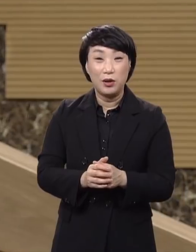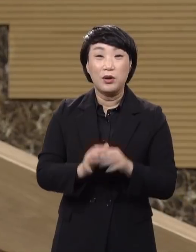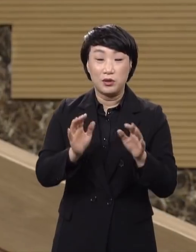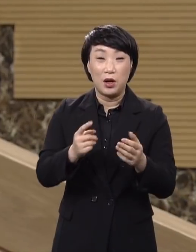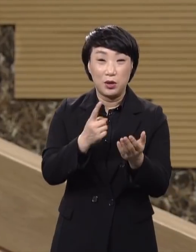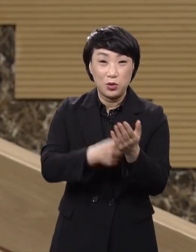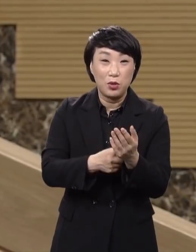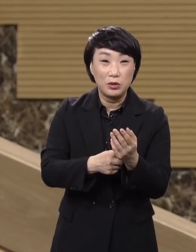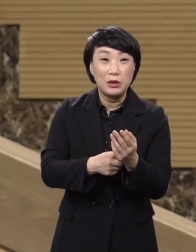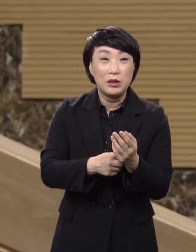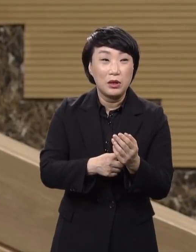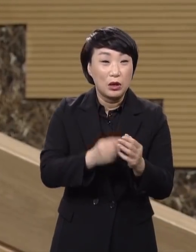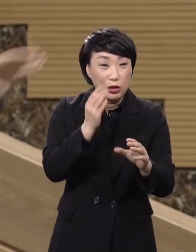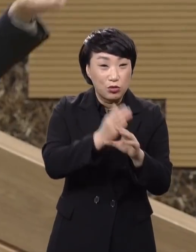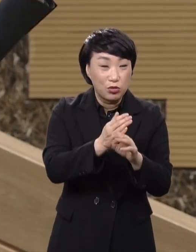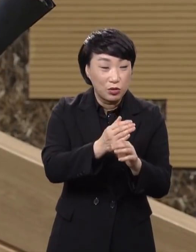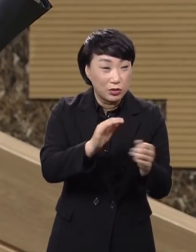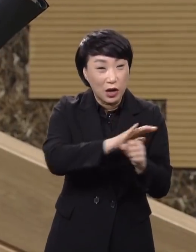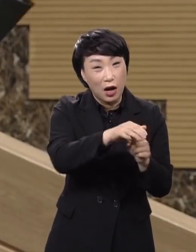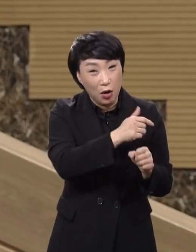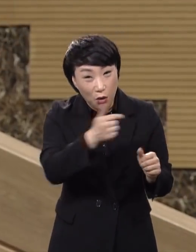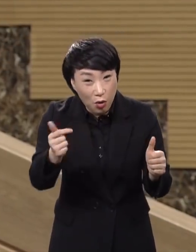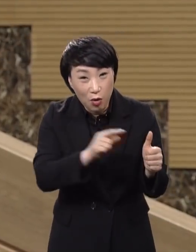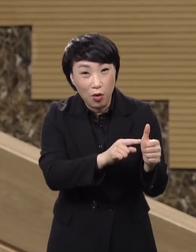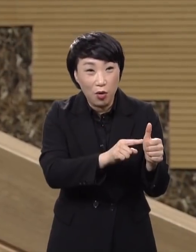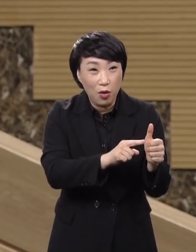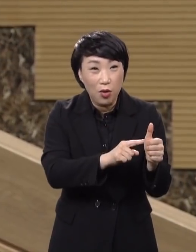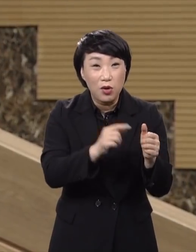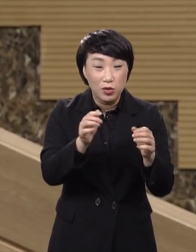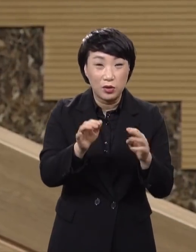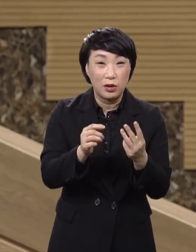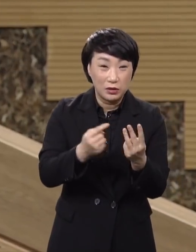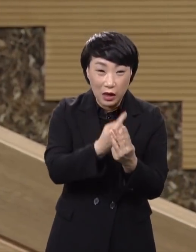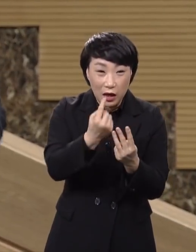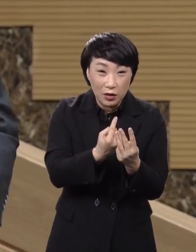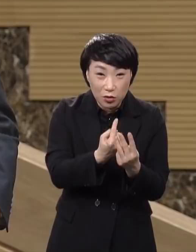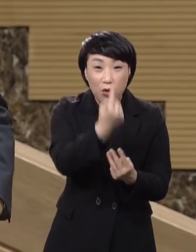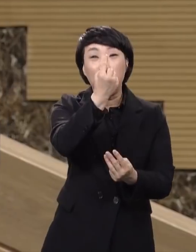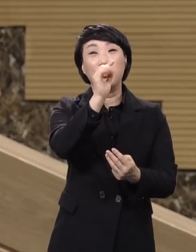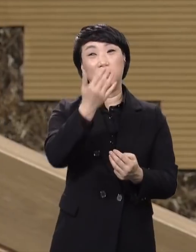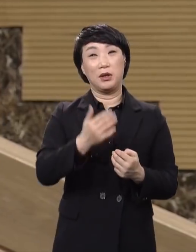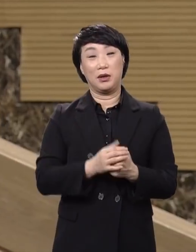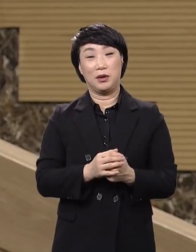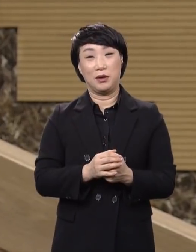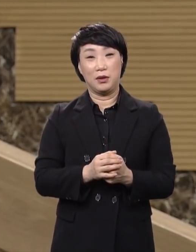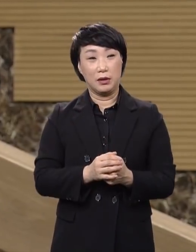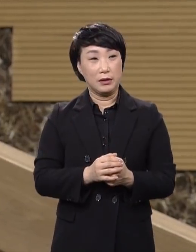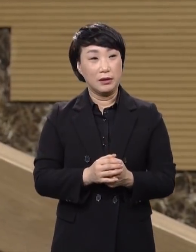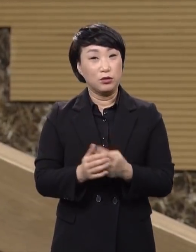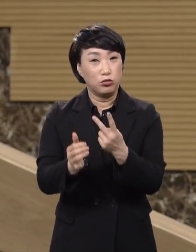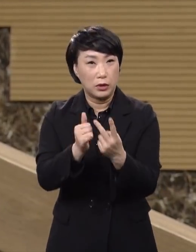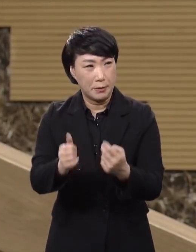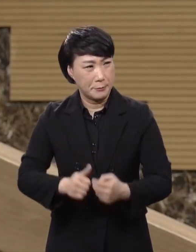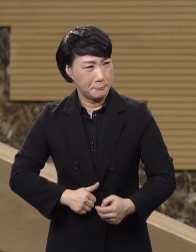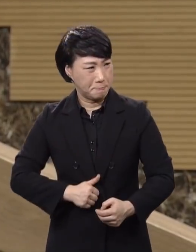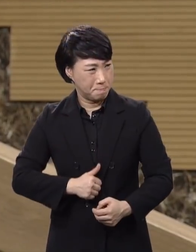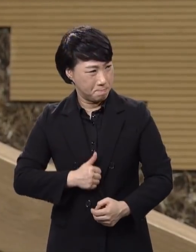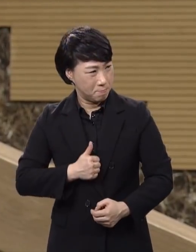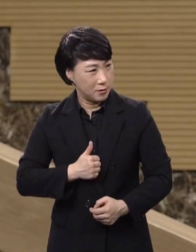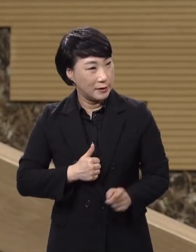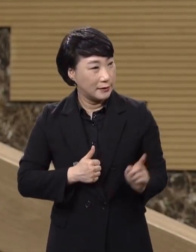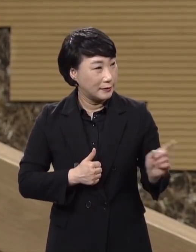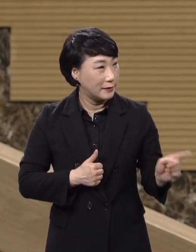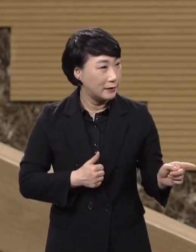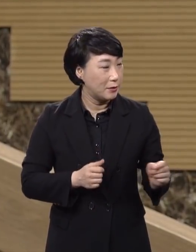중에서 총애를 받으면서 총리 위에 총리가 됩니다. 분통 터지지 않겠어요.